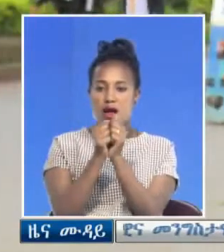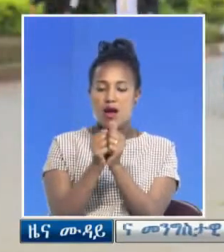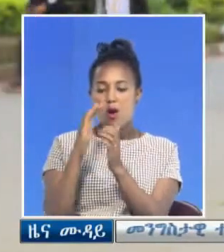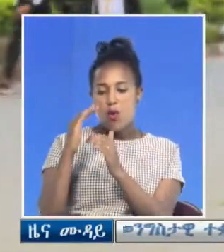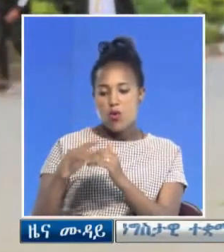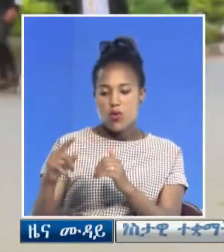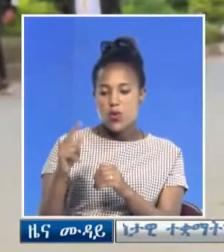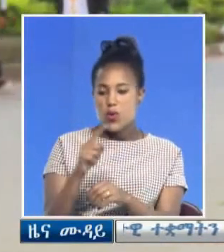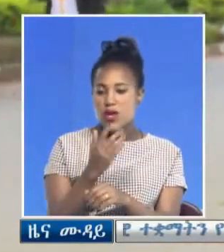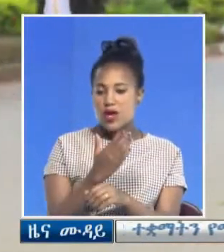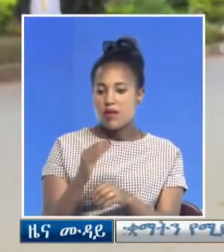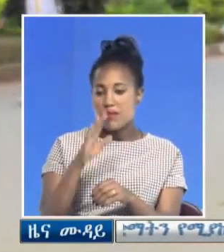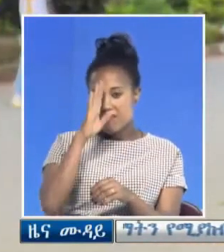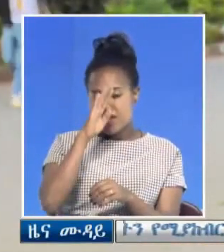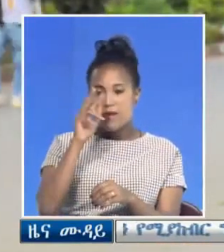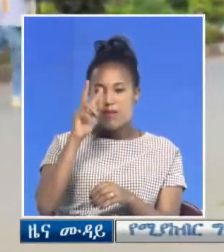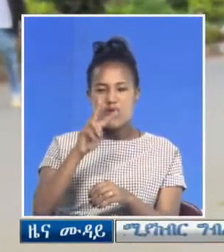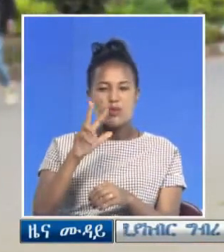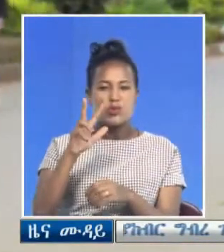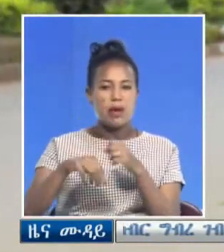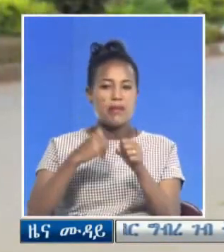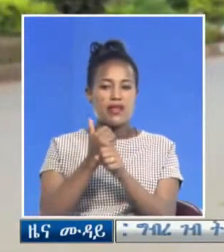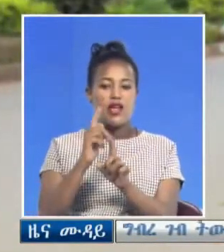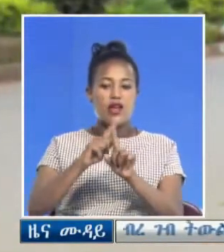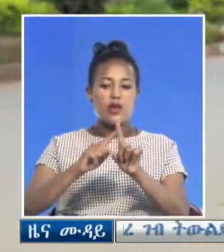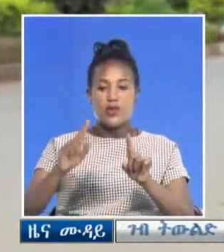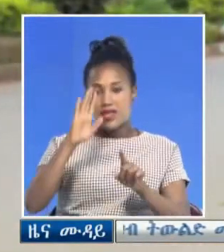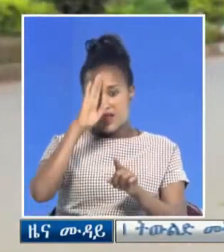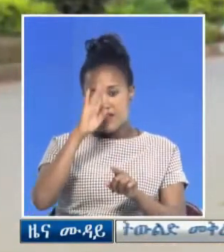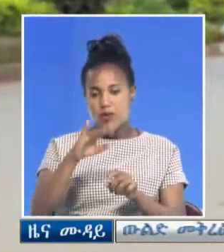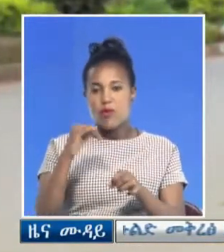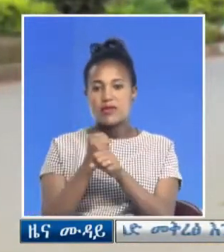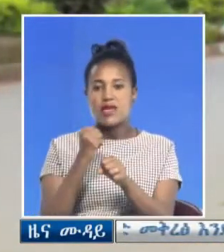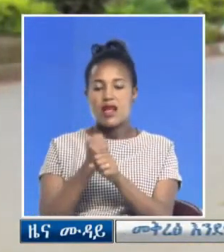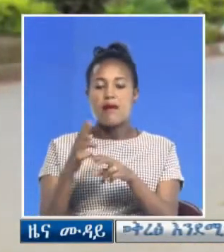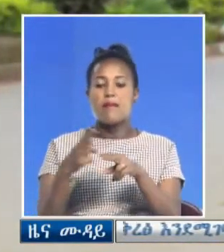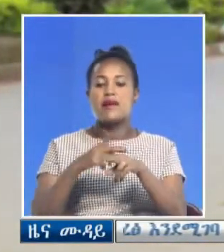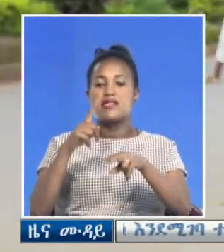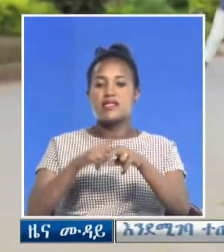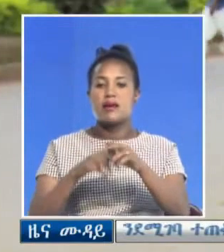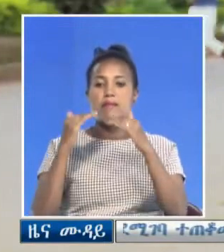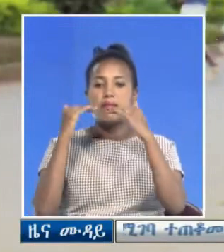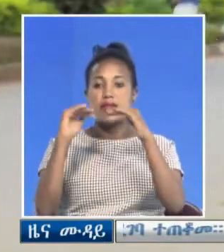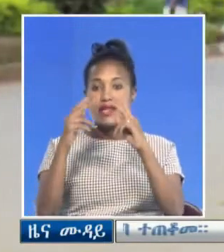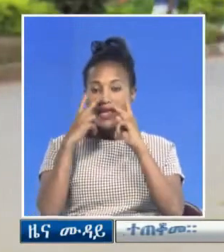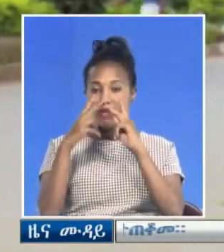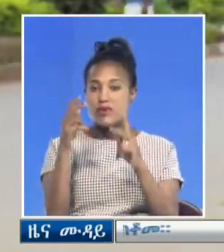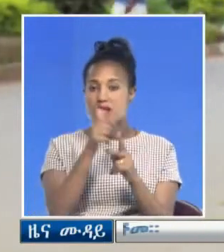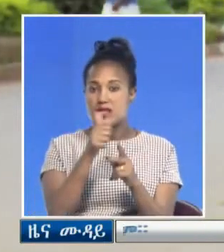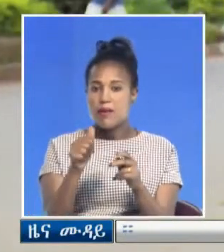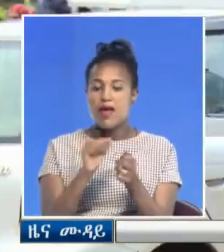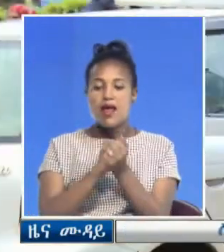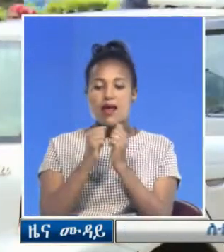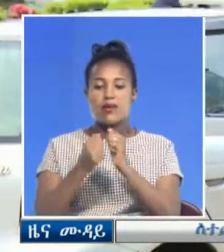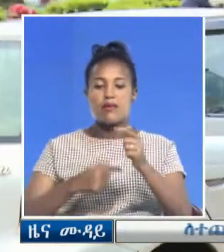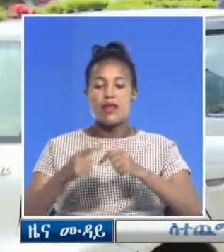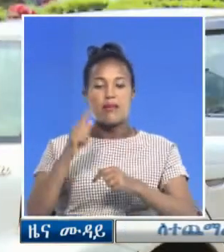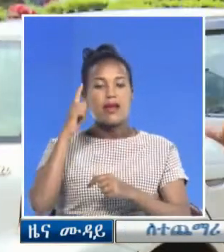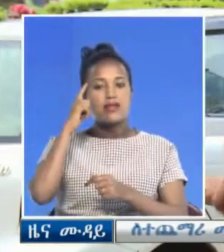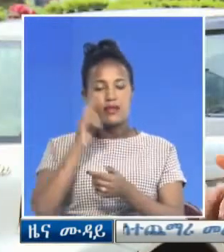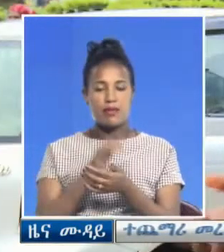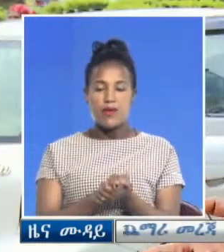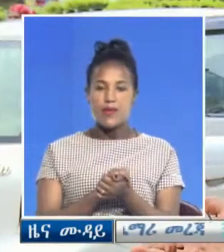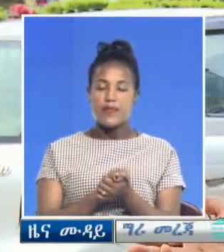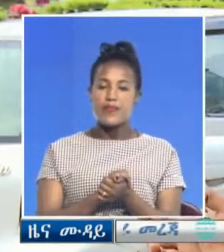የሆነ ነገር ቢፈጠር በሁለትና በሶስት አመት ውስጥ ልዩነት ተፈጥሮ የሚሰራ ባጭር ጊዜ ልክ እንዳየነው እንደ አዲስ አበባ ለውጥ ይመጣል ብዬ አስባለሁ። አብዛኞቹ